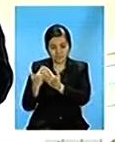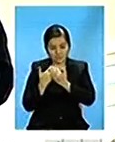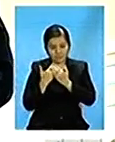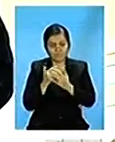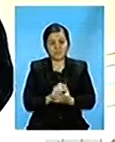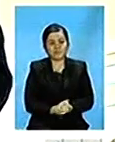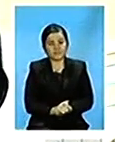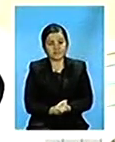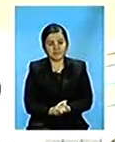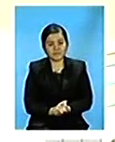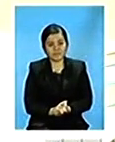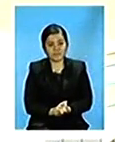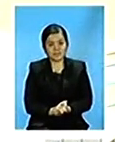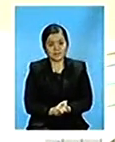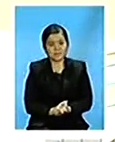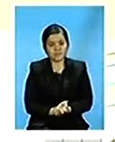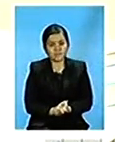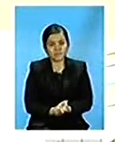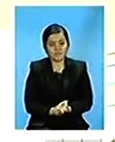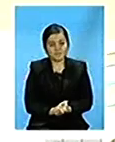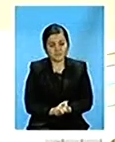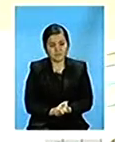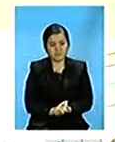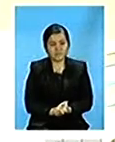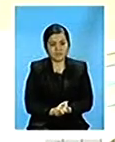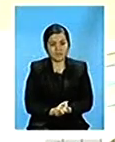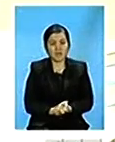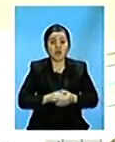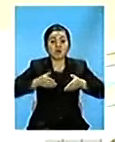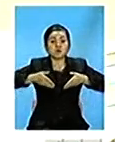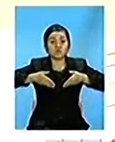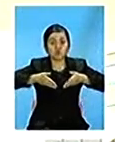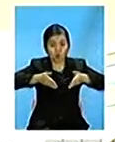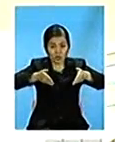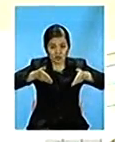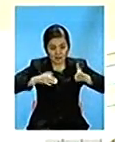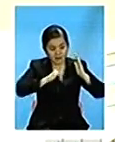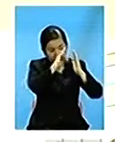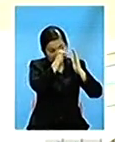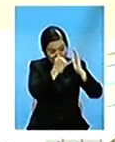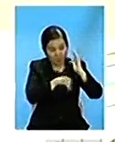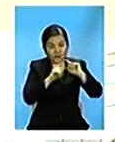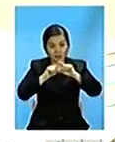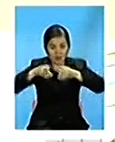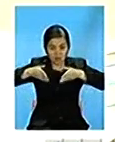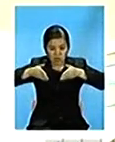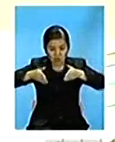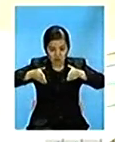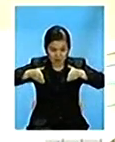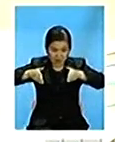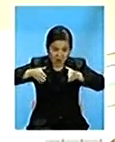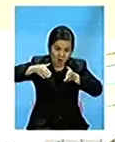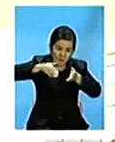าถนนโครงข่ายควรจะทำให้มีการเชื่อมโยงกันระหว่างภาคเพราะประเทศไทยนั้นเป็นประเทศ